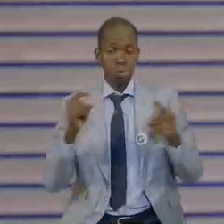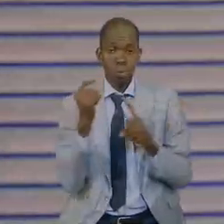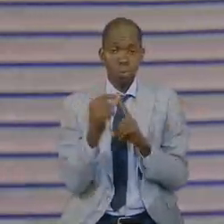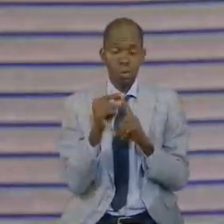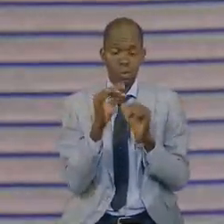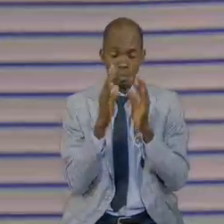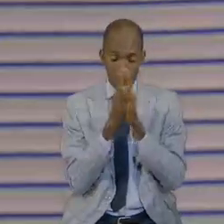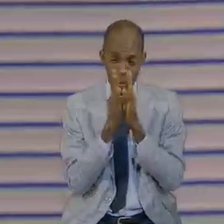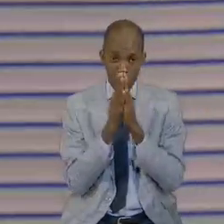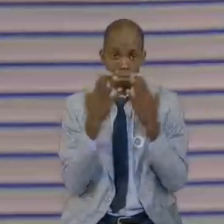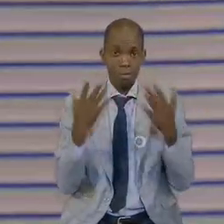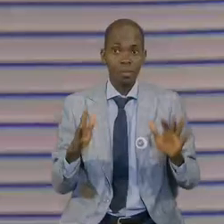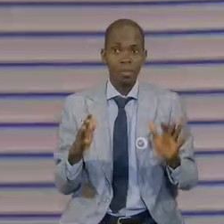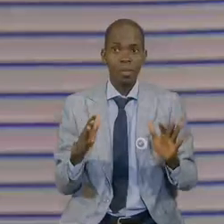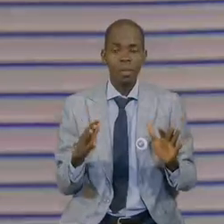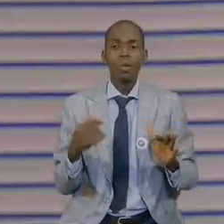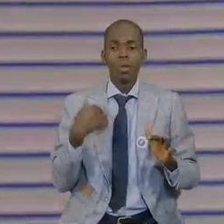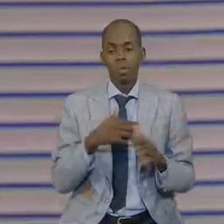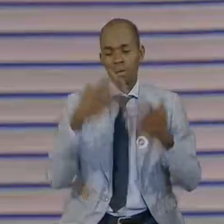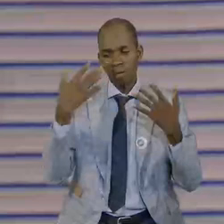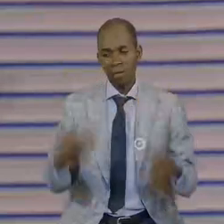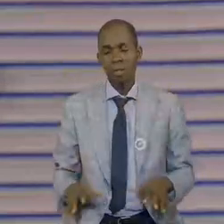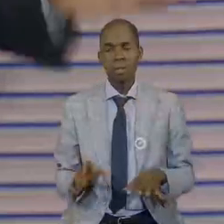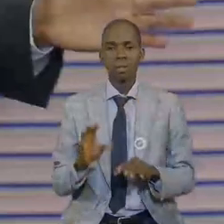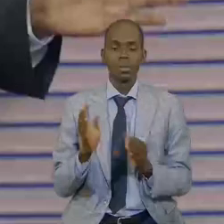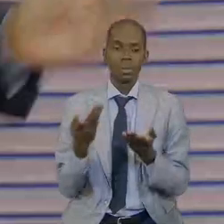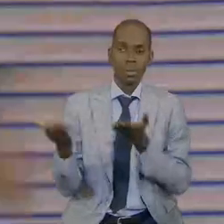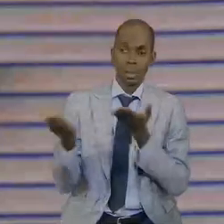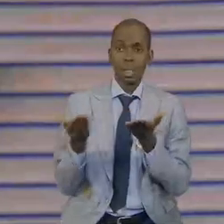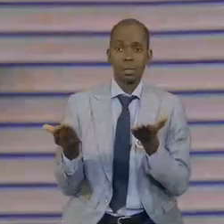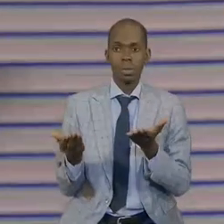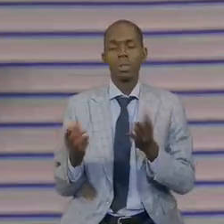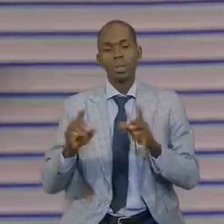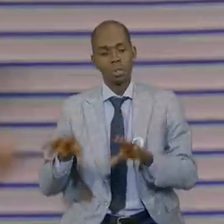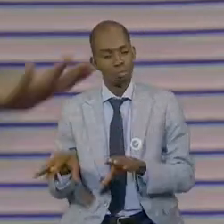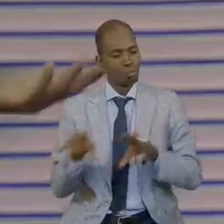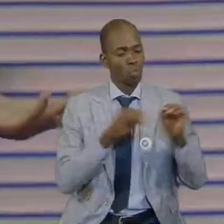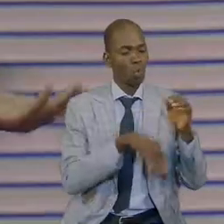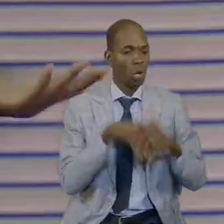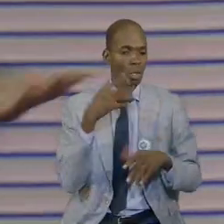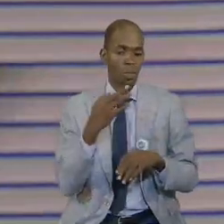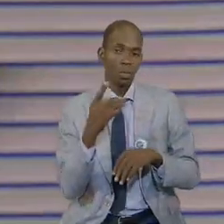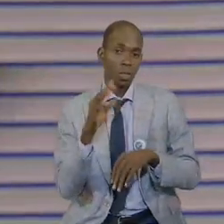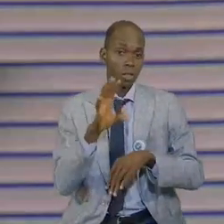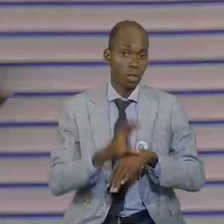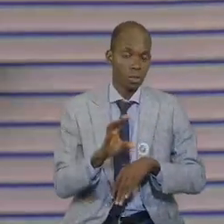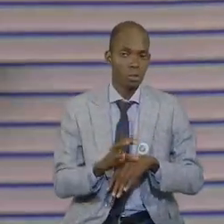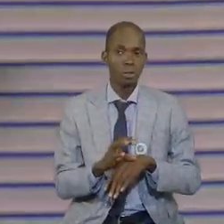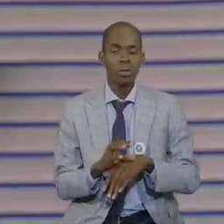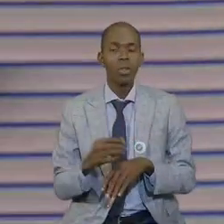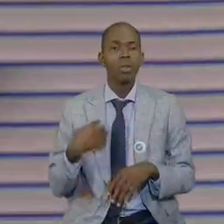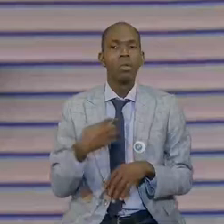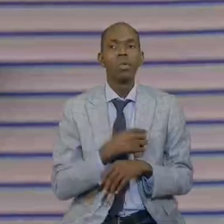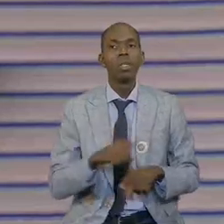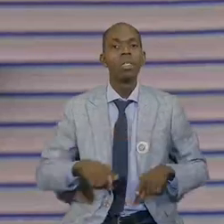prié notre Père qui est aux cieux, finish the service, nous finissons le culte, we go out of the service, nous sortons du culte, we live